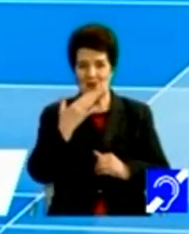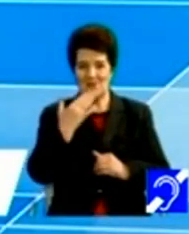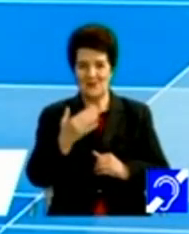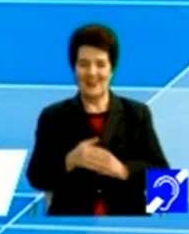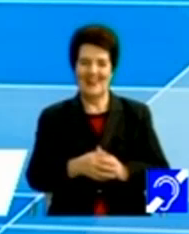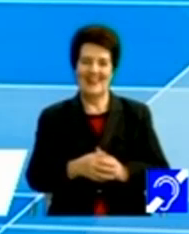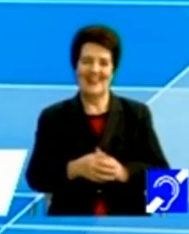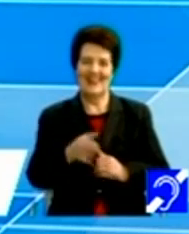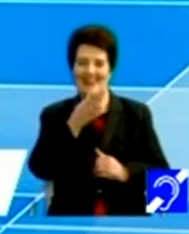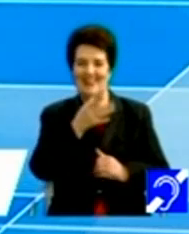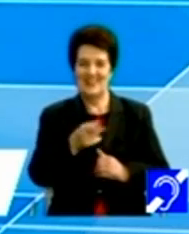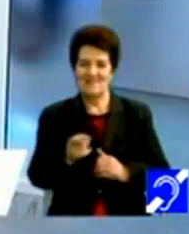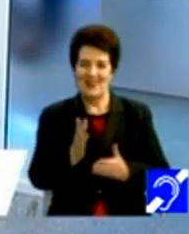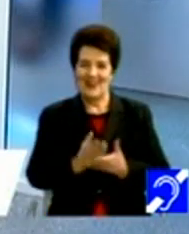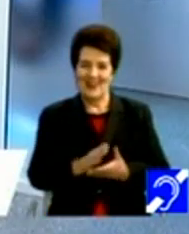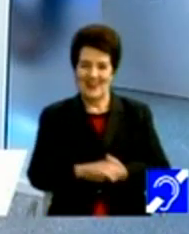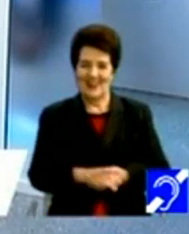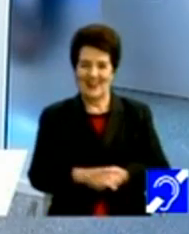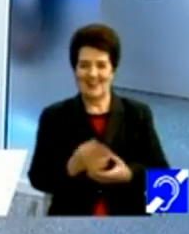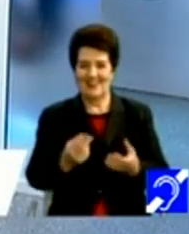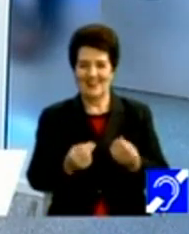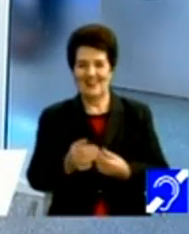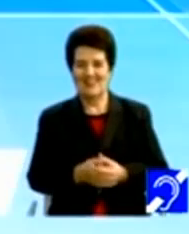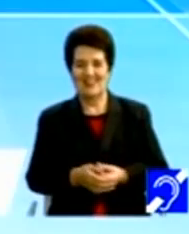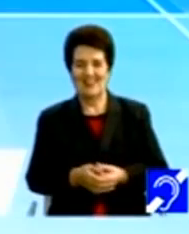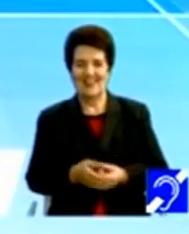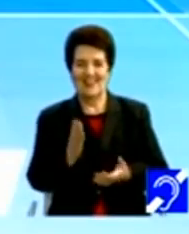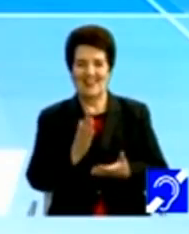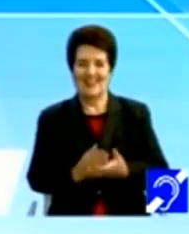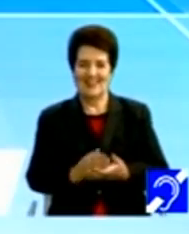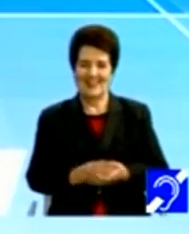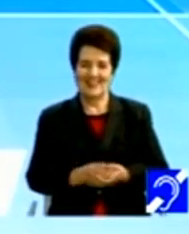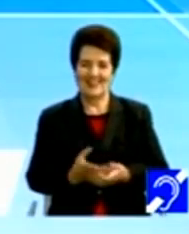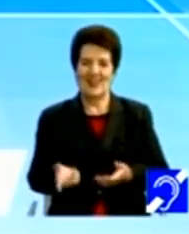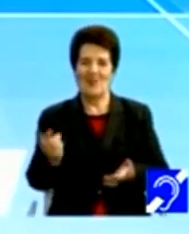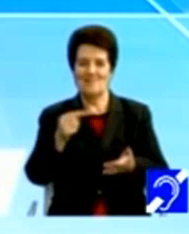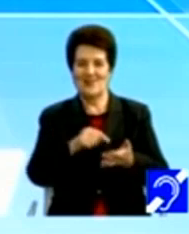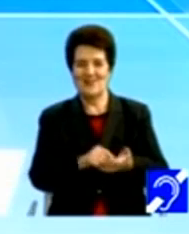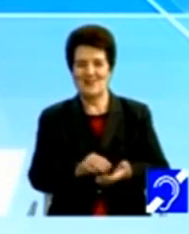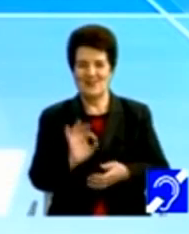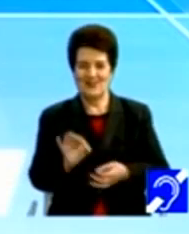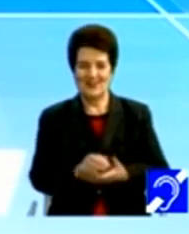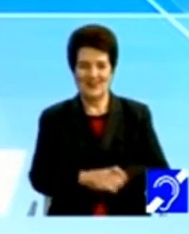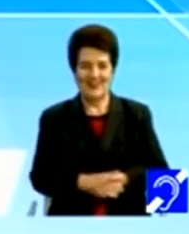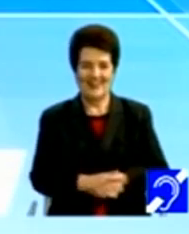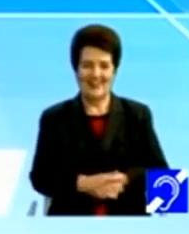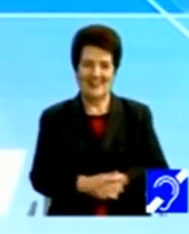decât Țicu. N-am vrut să fie lipsă de fair play, l-am ajuns. Da,